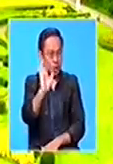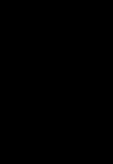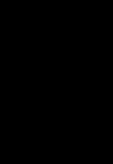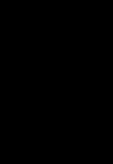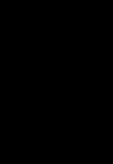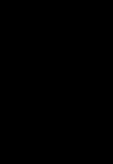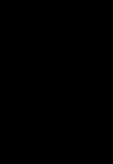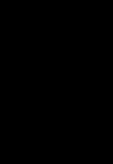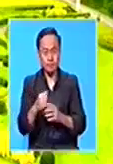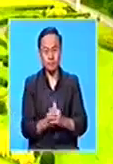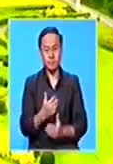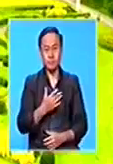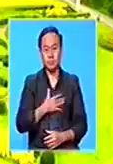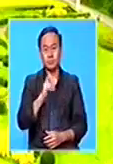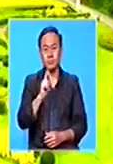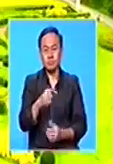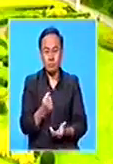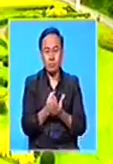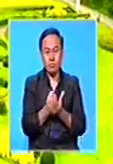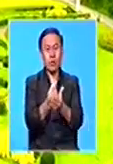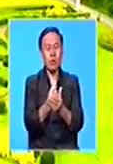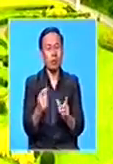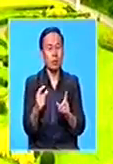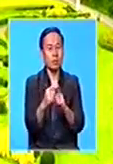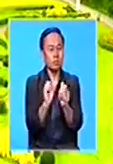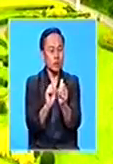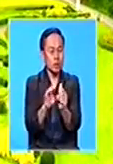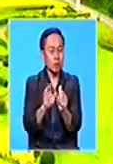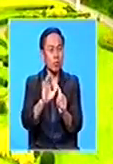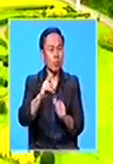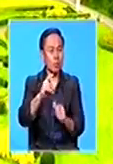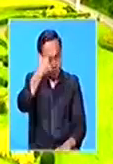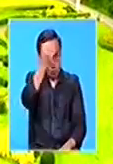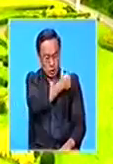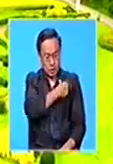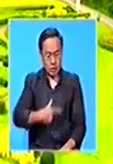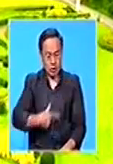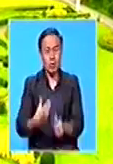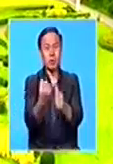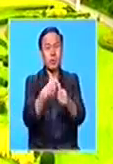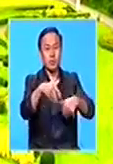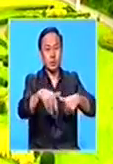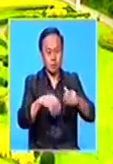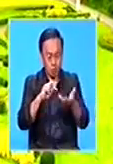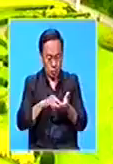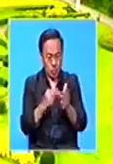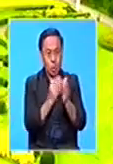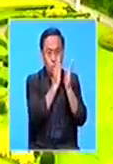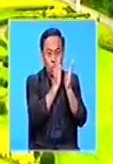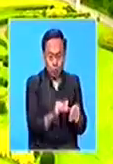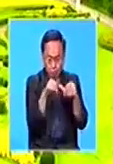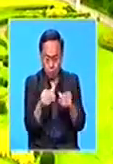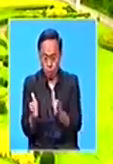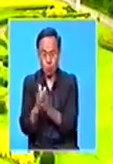นอมินีเราจะต้องนำพระราชสมนีของสมเด็จพระนางเจ้าพระบรมราชินีนาถเรื่องคนอยู่ร่วมกับป่าอย่